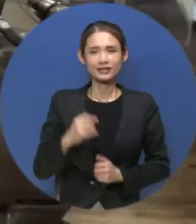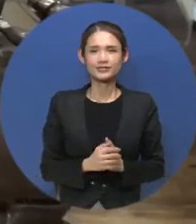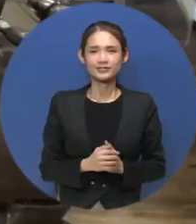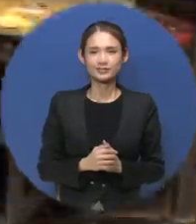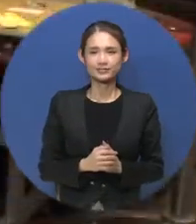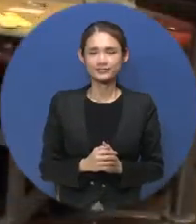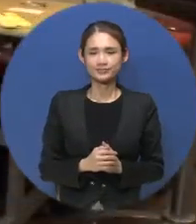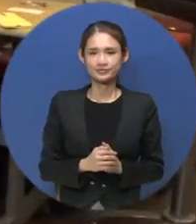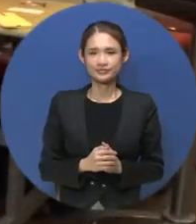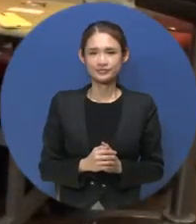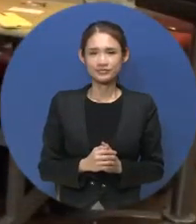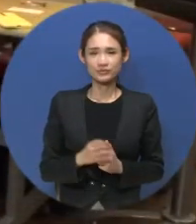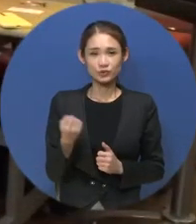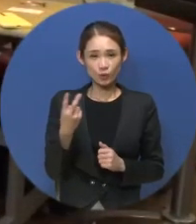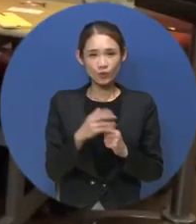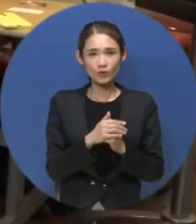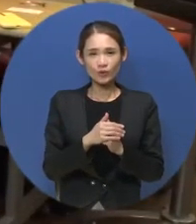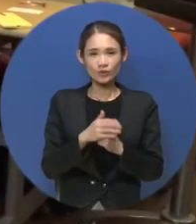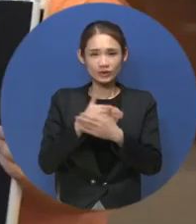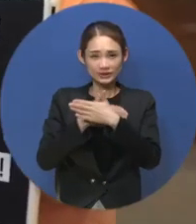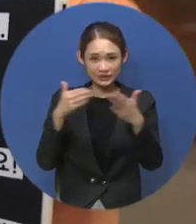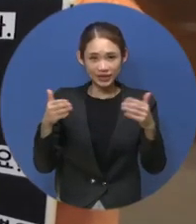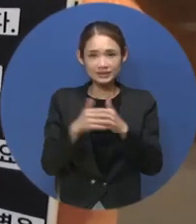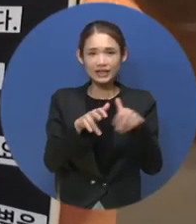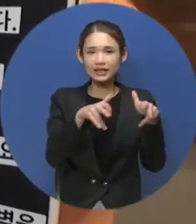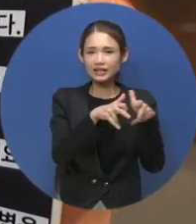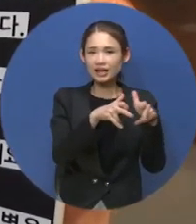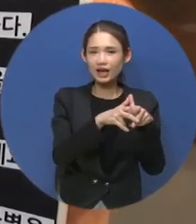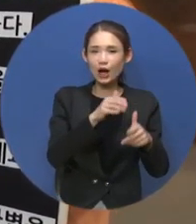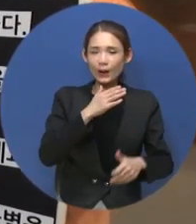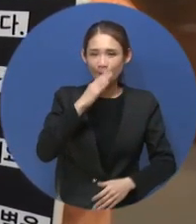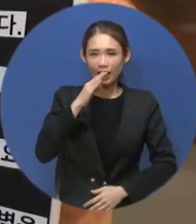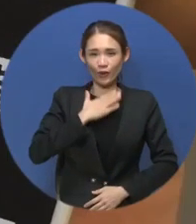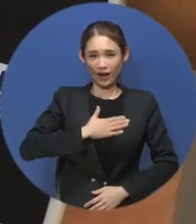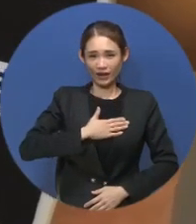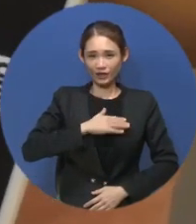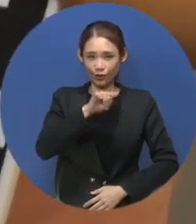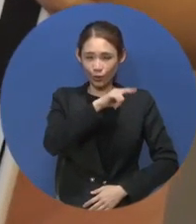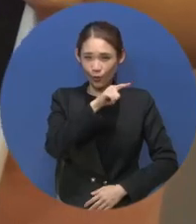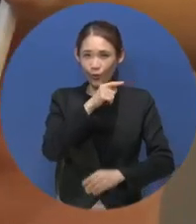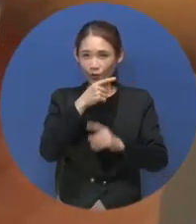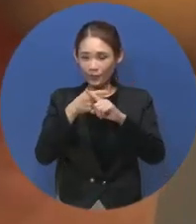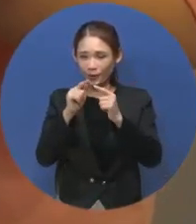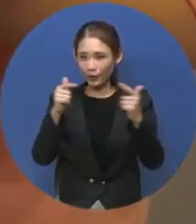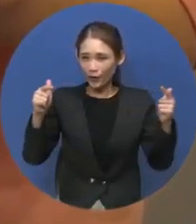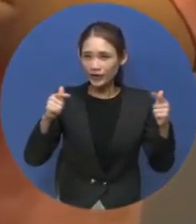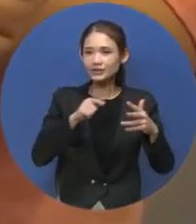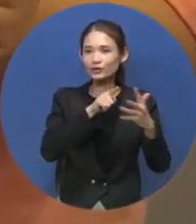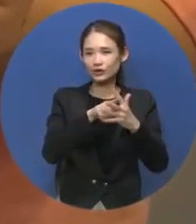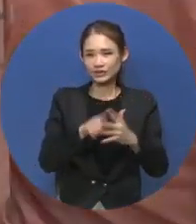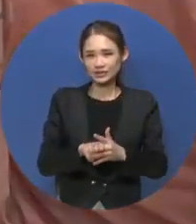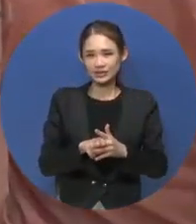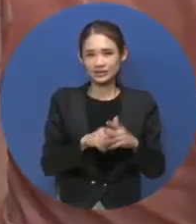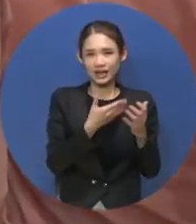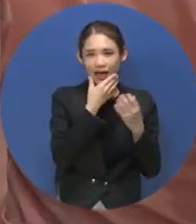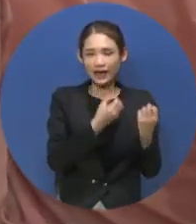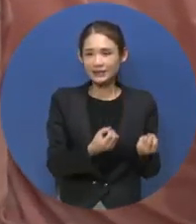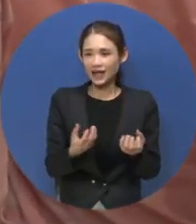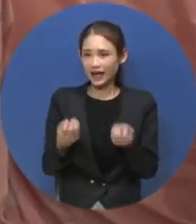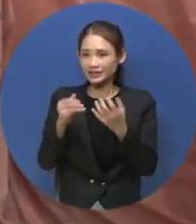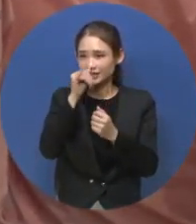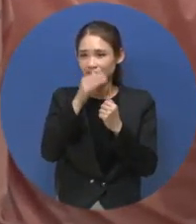여러 개를 많이 보셨으면 좋겠어요. 네. 많이 보시는 게 저희들 이해하시고 좋아해 주실